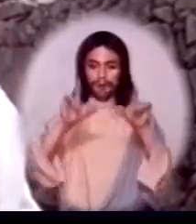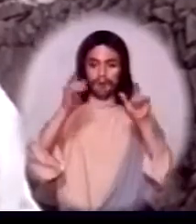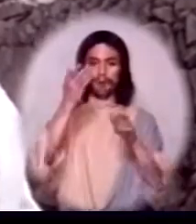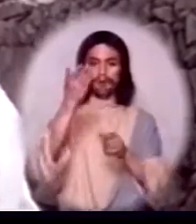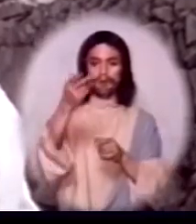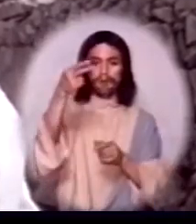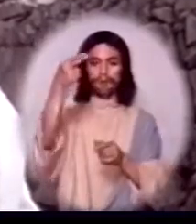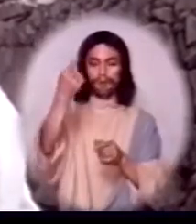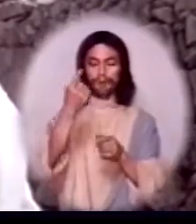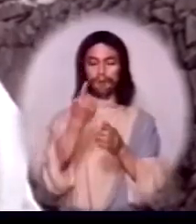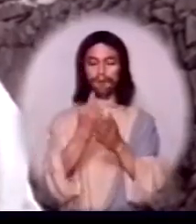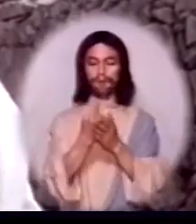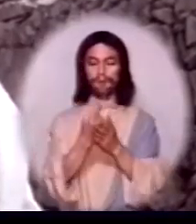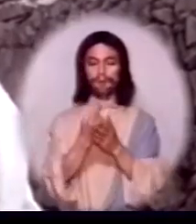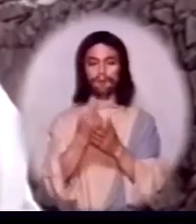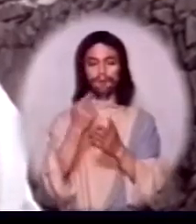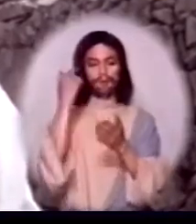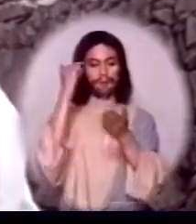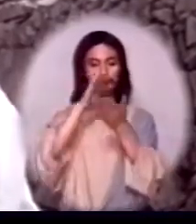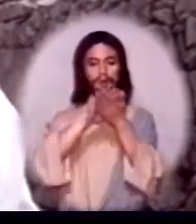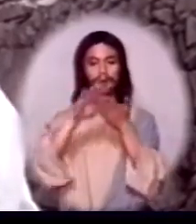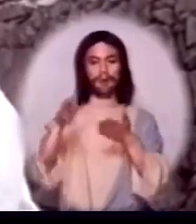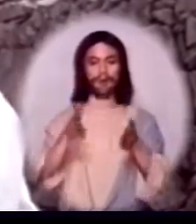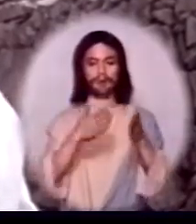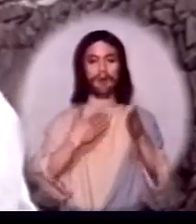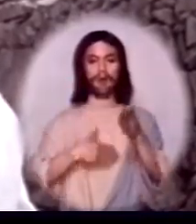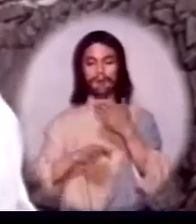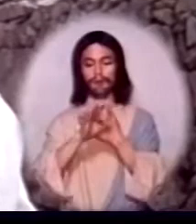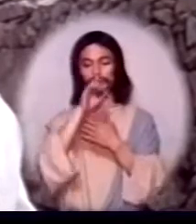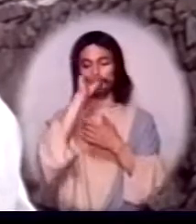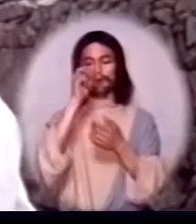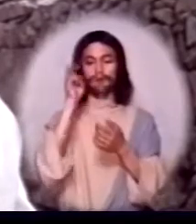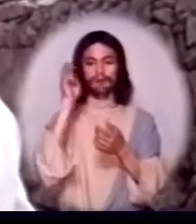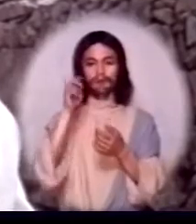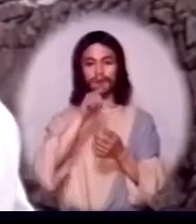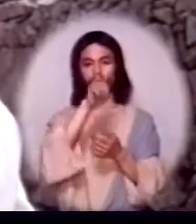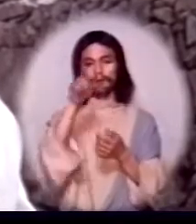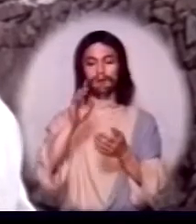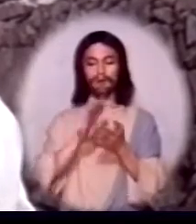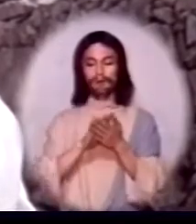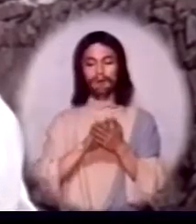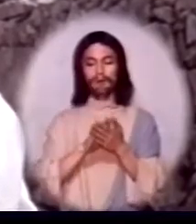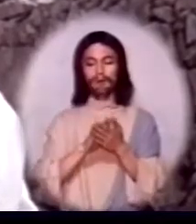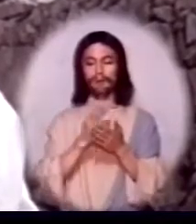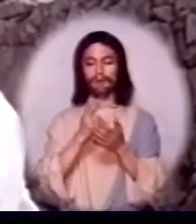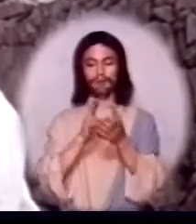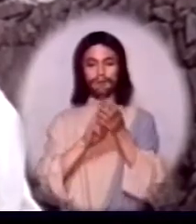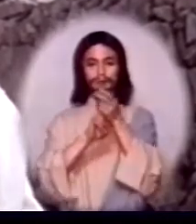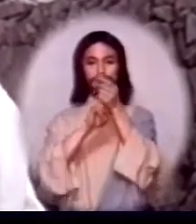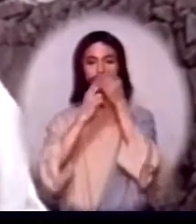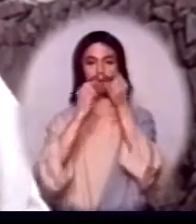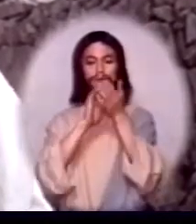오늘날 너도 평화에 이르는 길을 알았다면 좋았을 텐데 지금 너희 눈에 숨기웠도다.